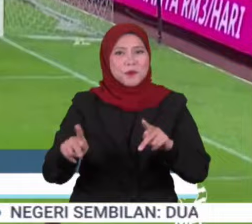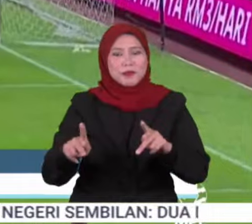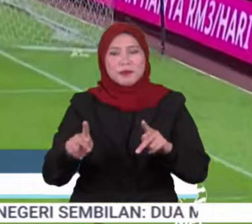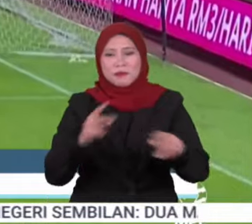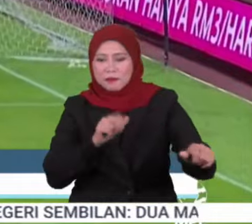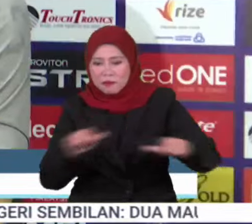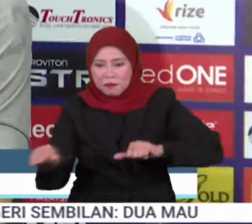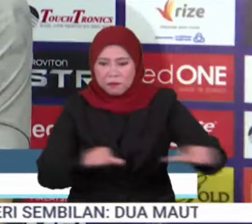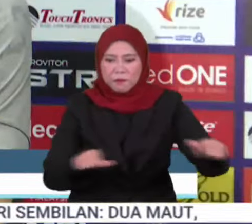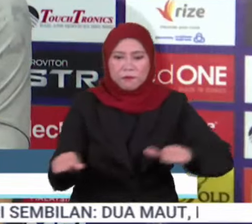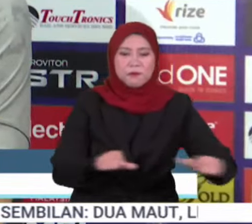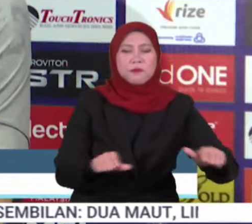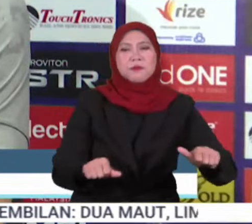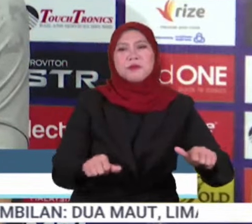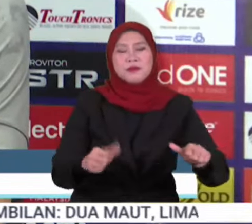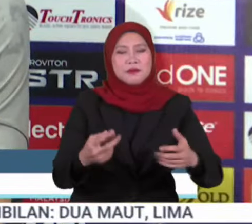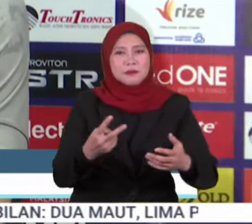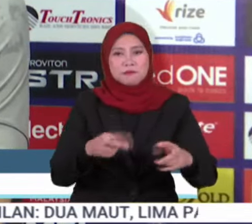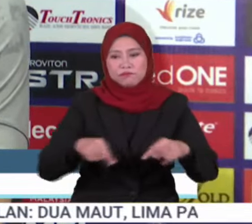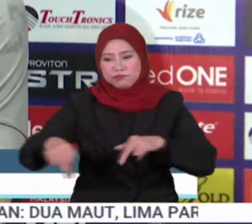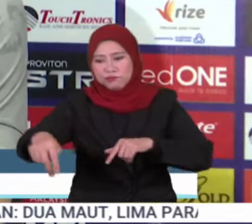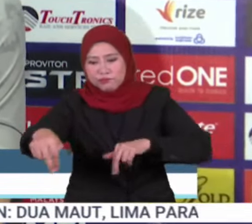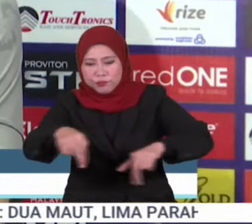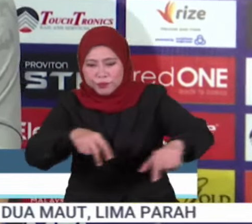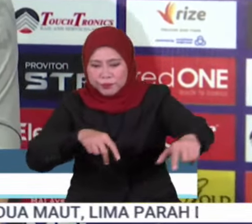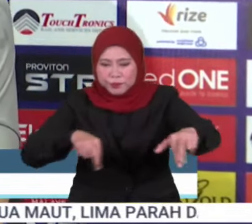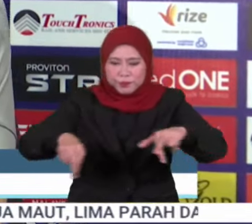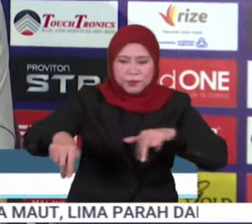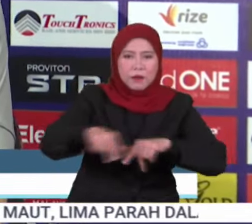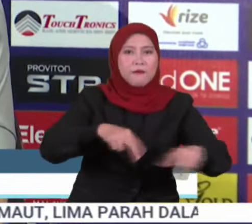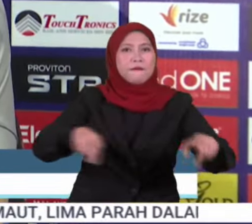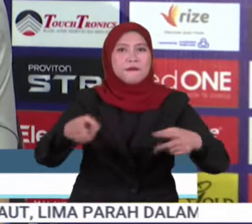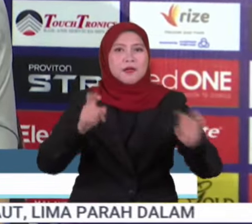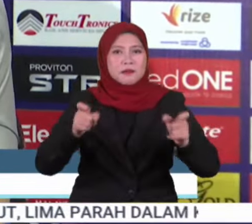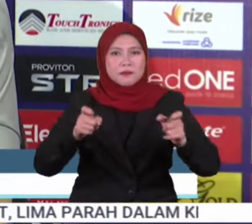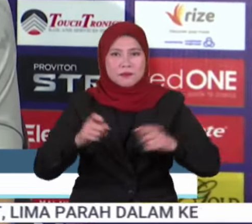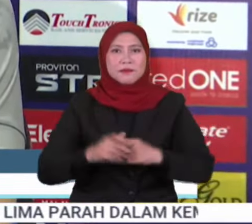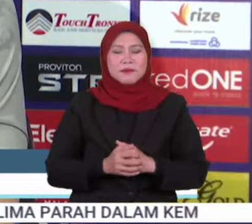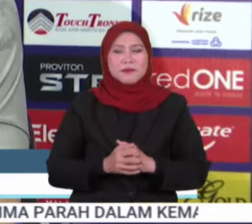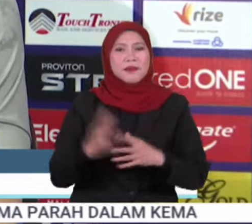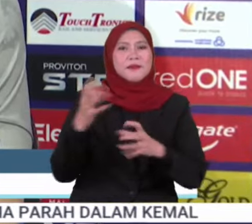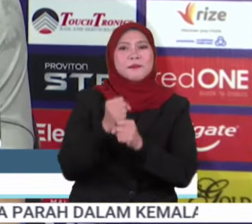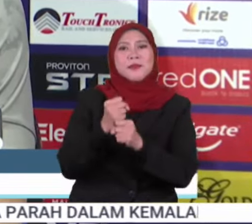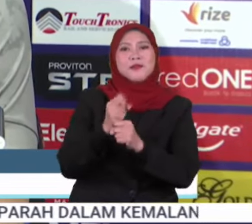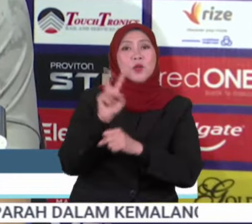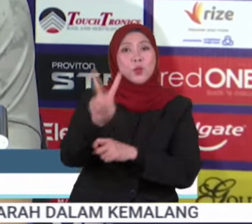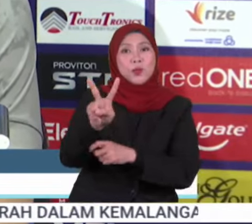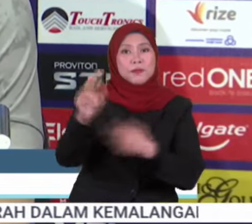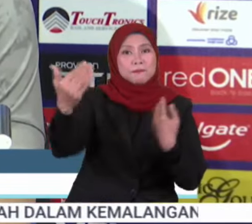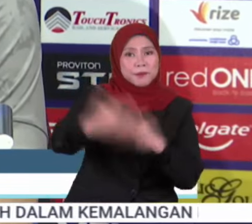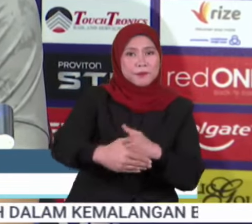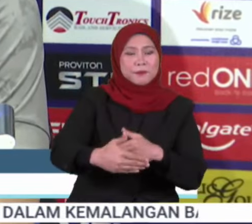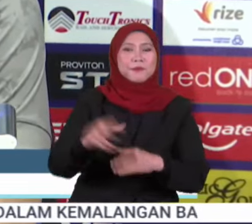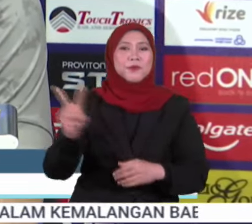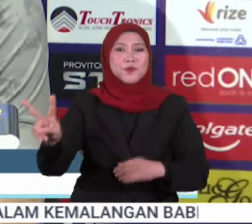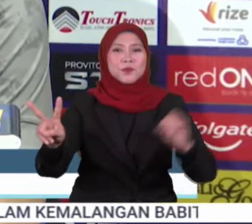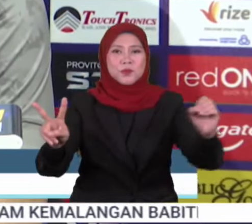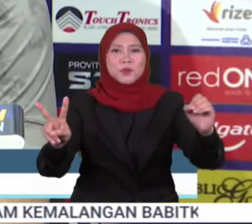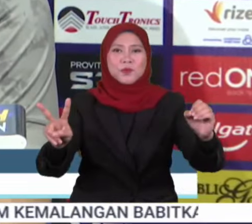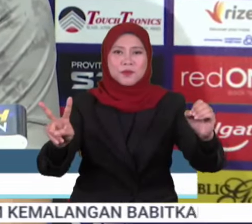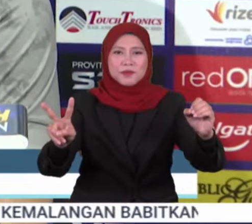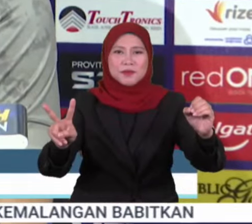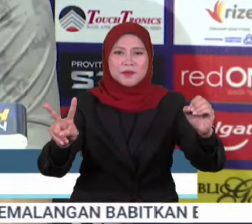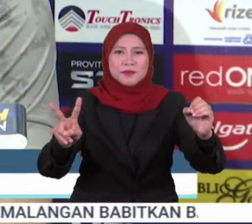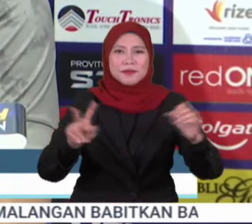dari segi attacking kita begitu, transition kita begitu cepat. So, dan kita mendapat 2 penalti, 2-0 adalah